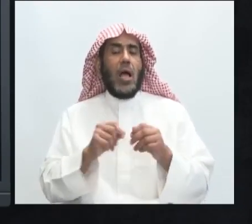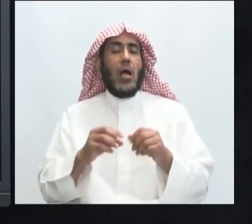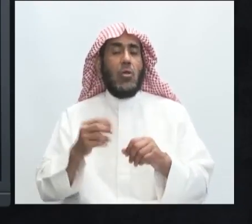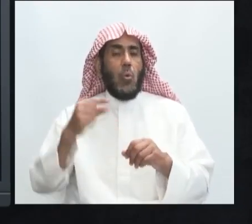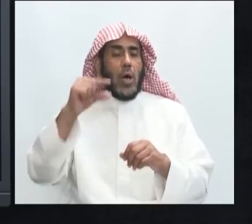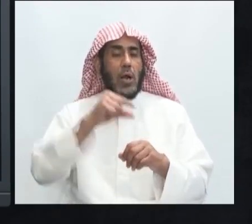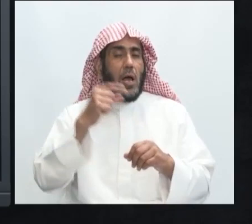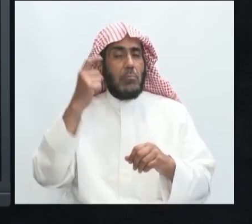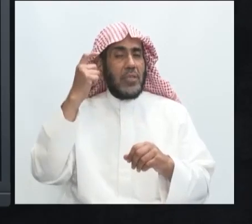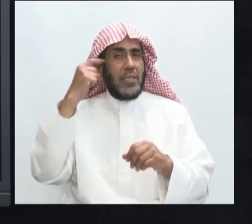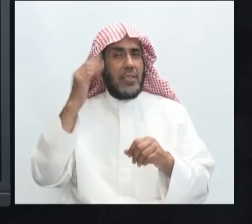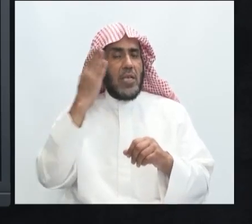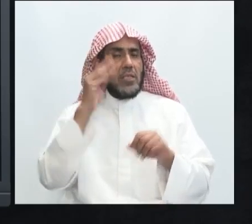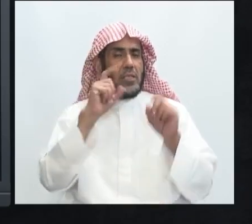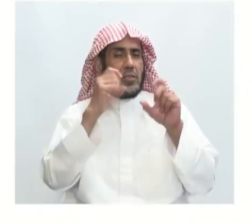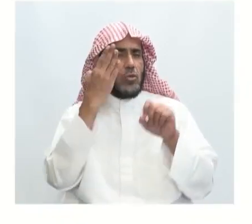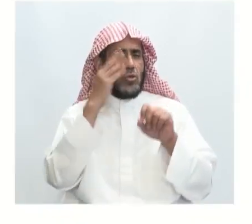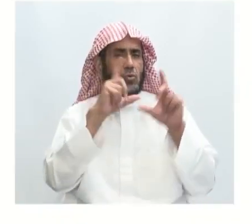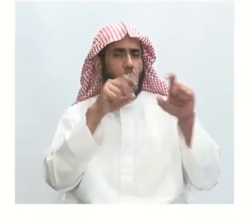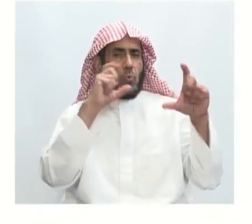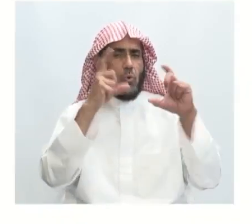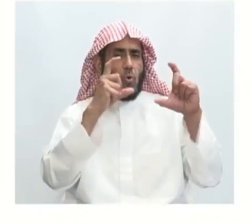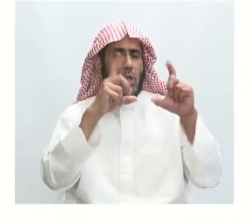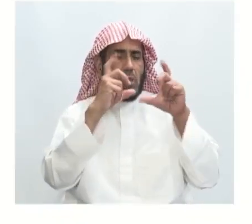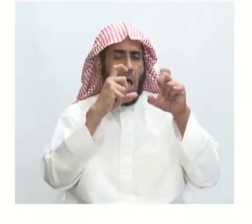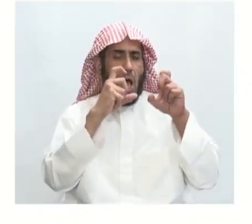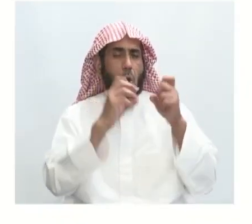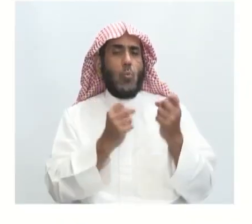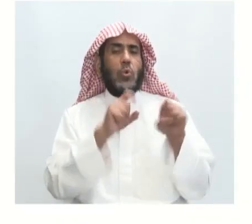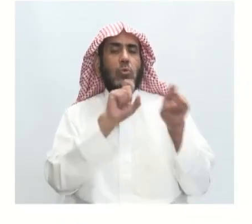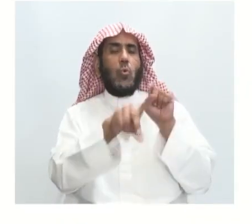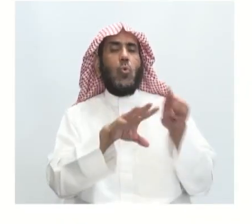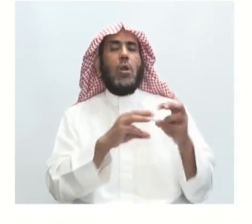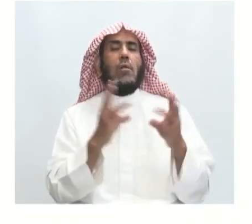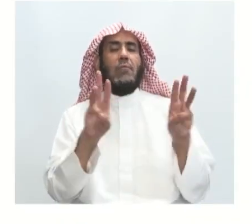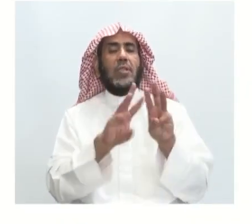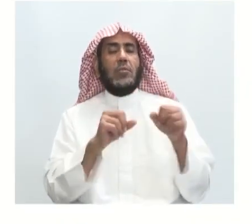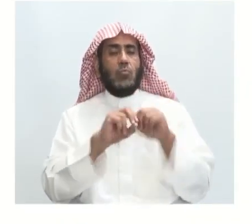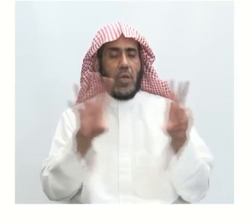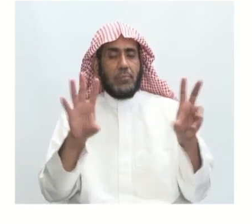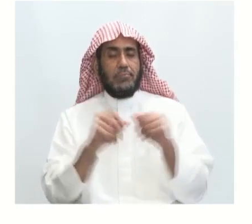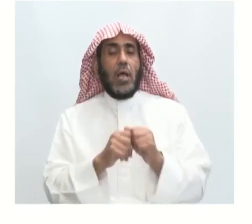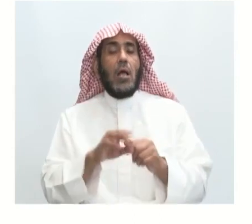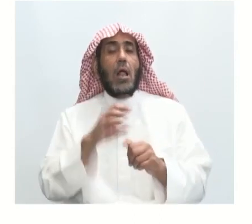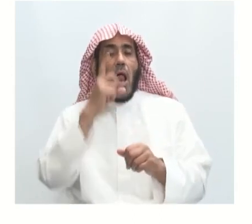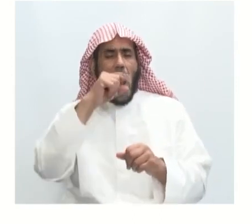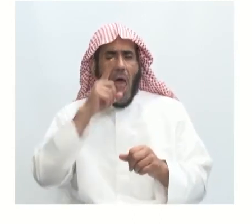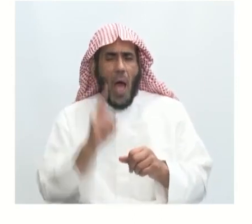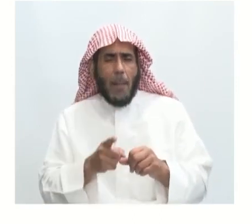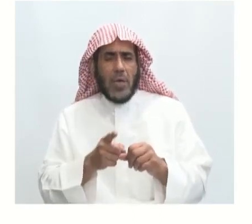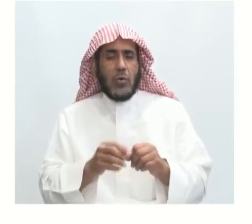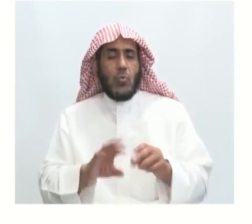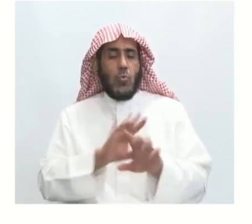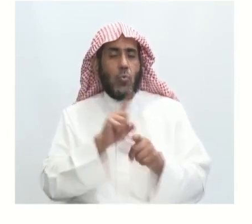رابط الدرس الرقمي بامكانك الدخول ومشاهده هذا الدرس الامر والنهي اولا